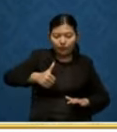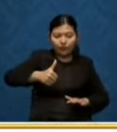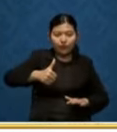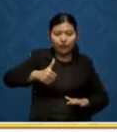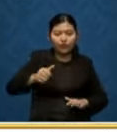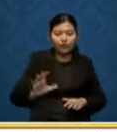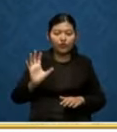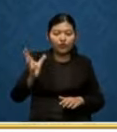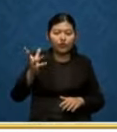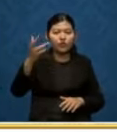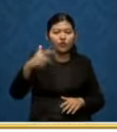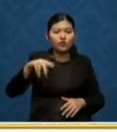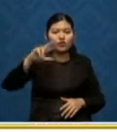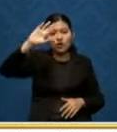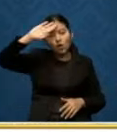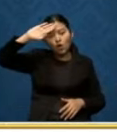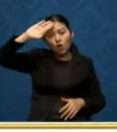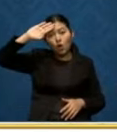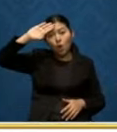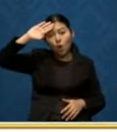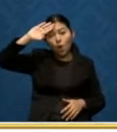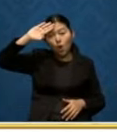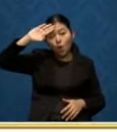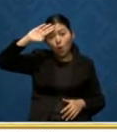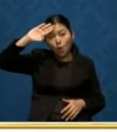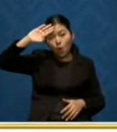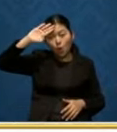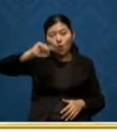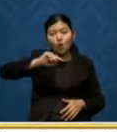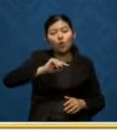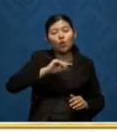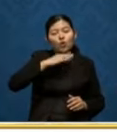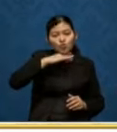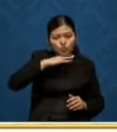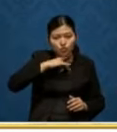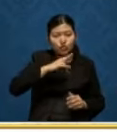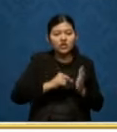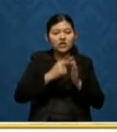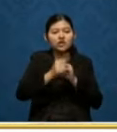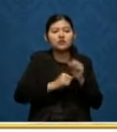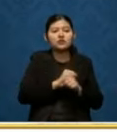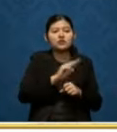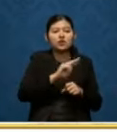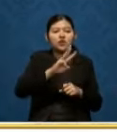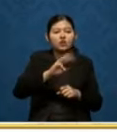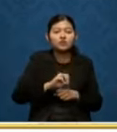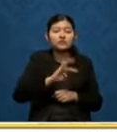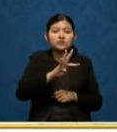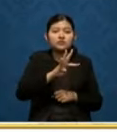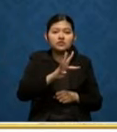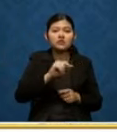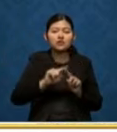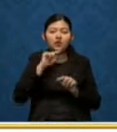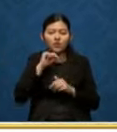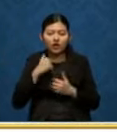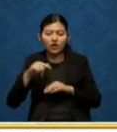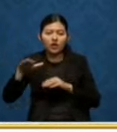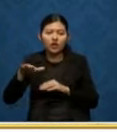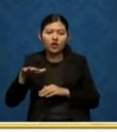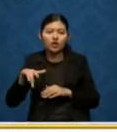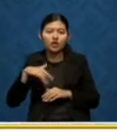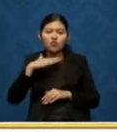โรคอหิวาสุกรแอฟริกันนะครับที่เกิดขึ้นในปี 2564นะครับแต่กลับมาเจอวิกฤตการลักลอบนำเข้าหมูกรอบ